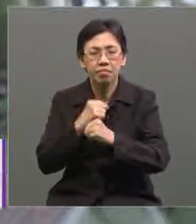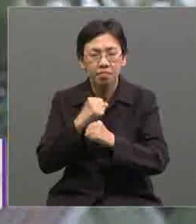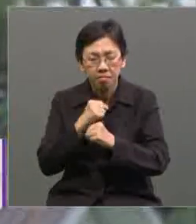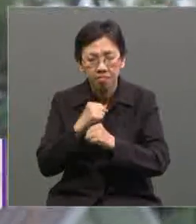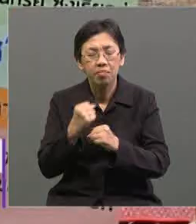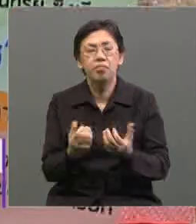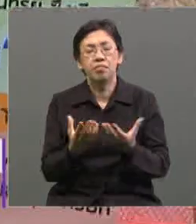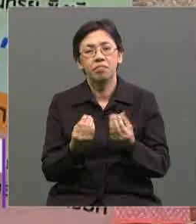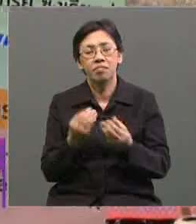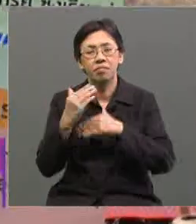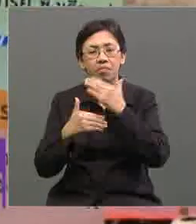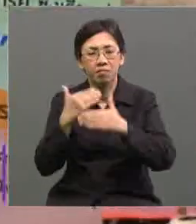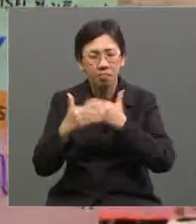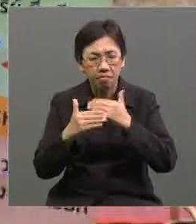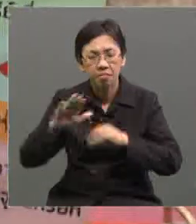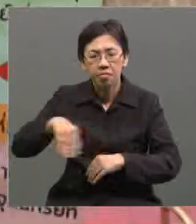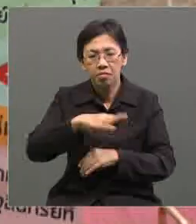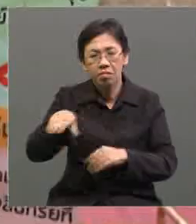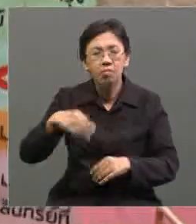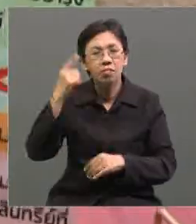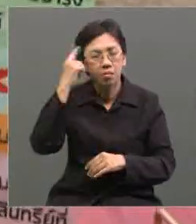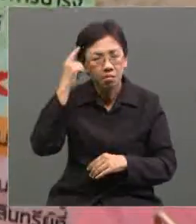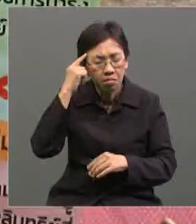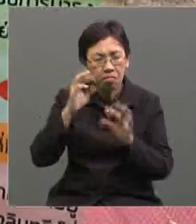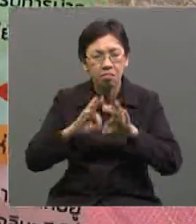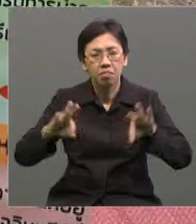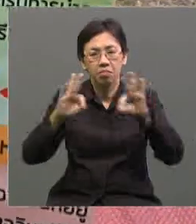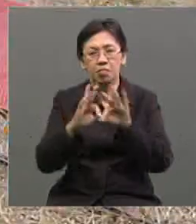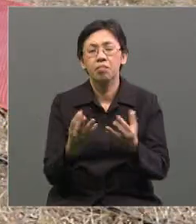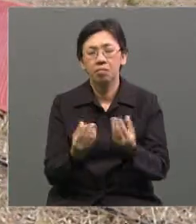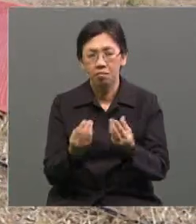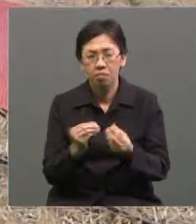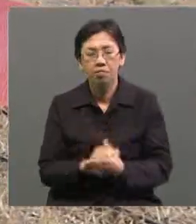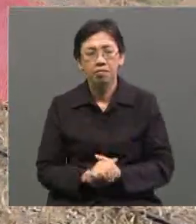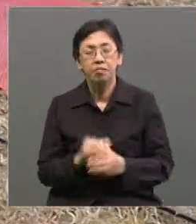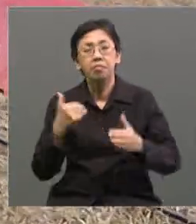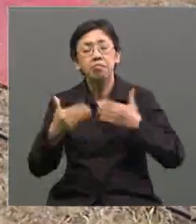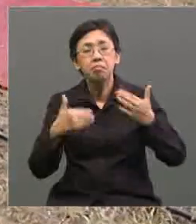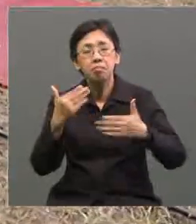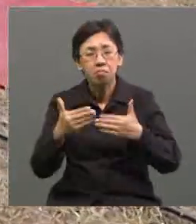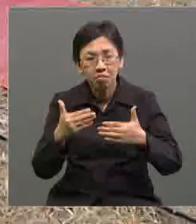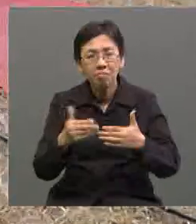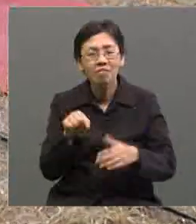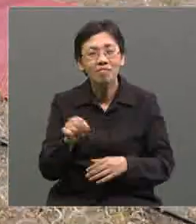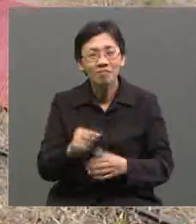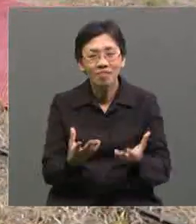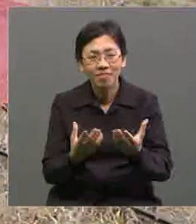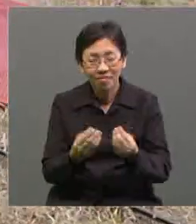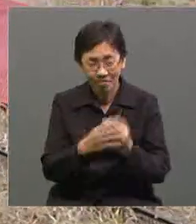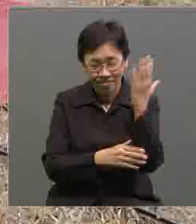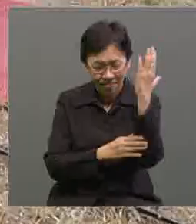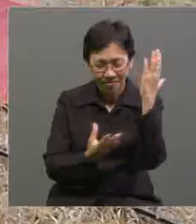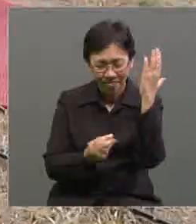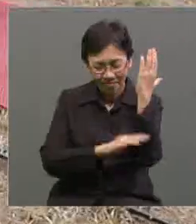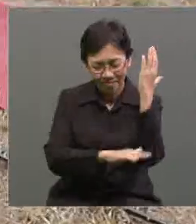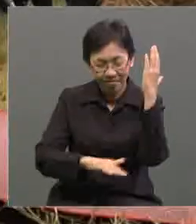านการพัฒนาดินสร้างการรับรู้และตระหนักถึงความสำคัญของดินค่ะในงานมีกิจกรรมห่มดินให้กับต้นไม้ด้วยนะ